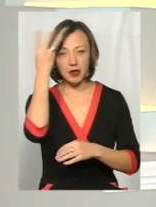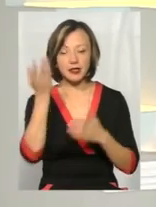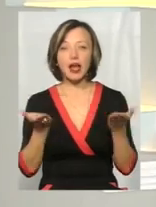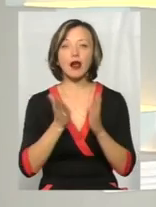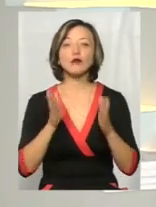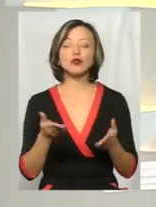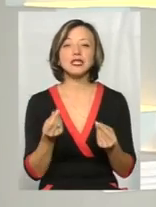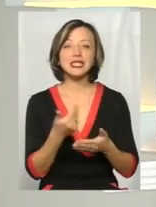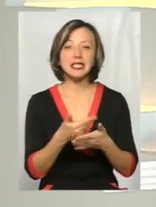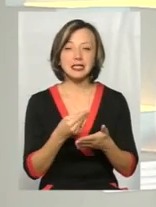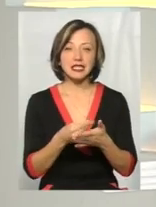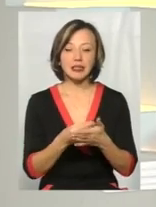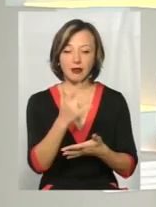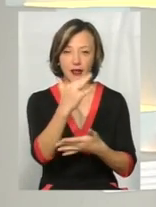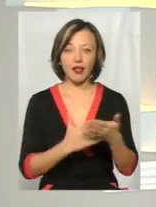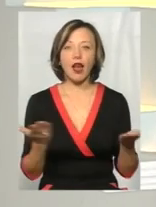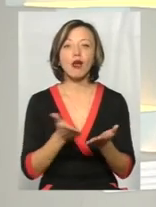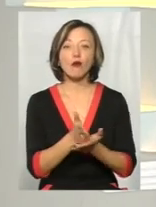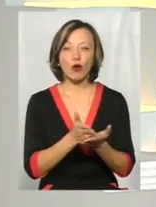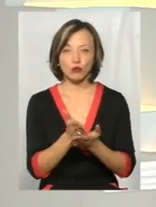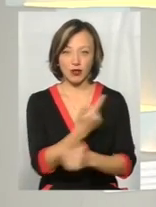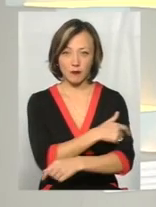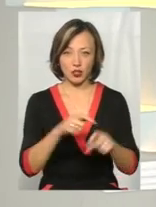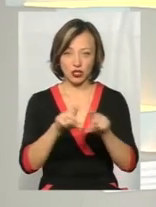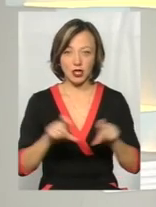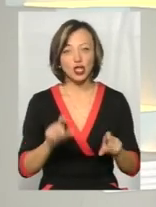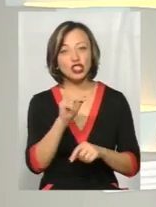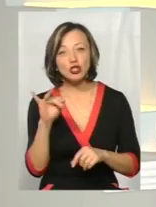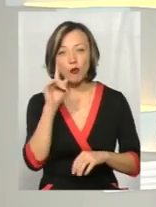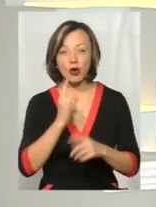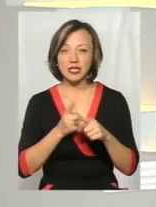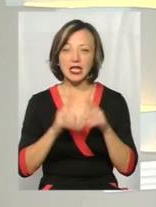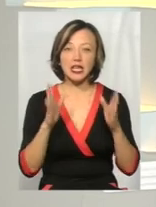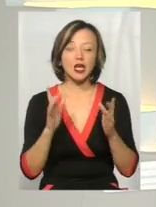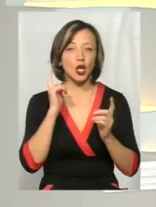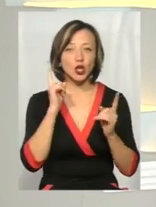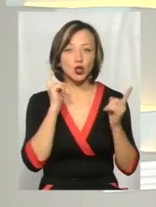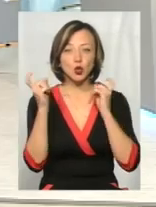які будуть ціни на які послуги в медичних закладах? Чи поки що це все тільки чутки?